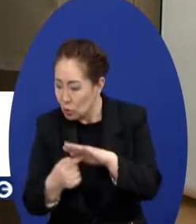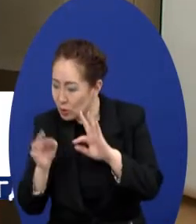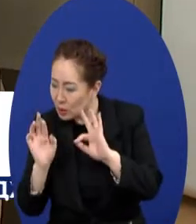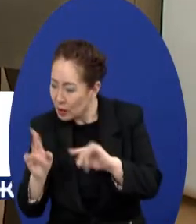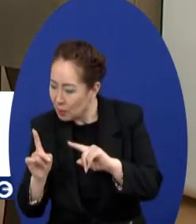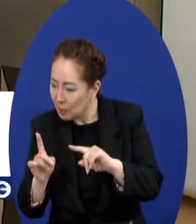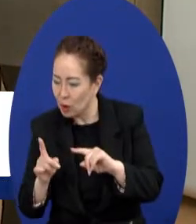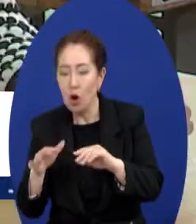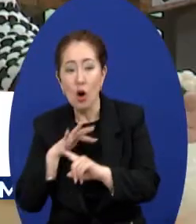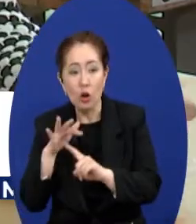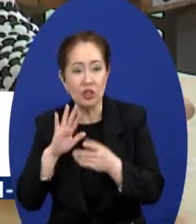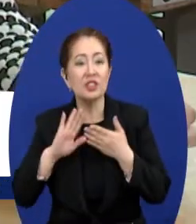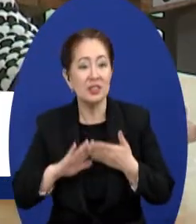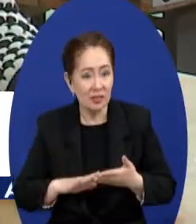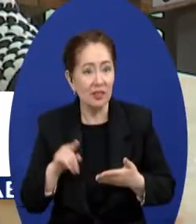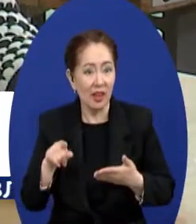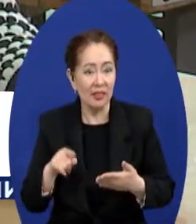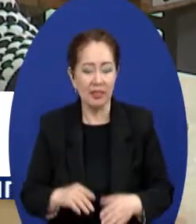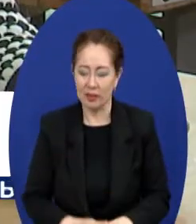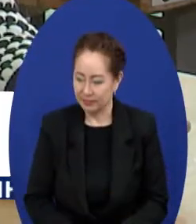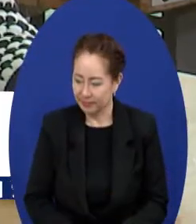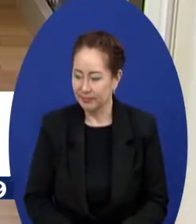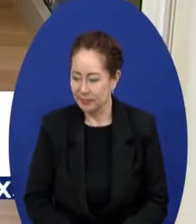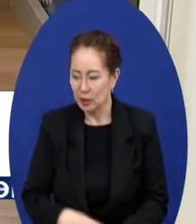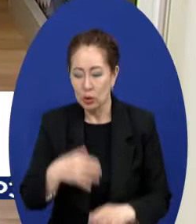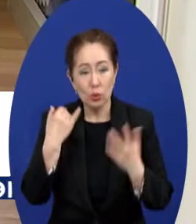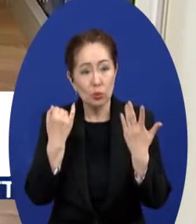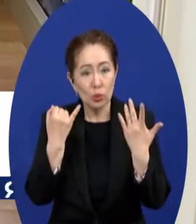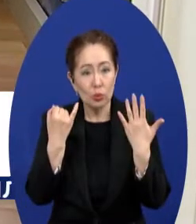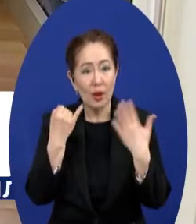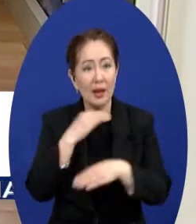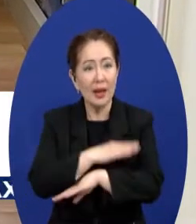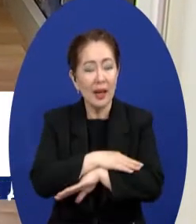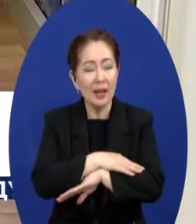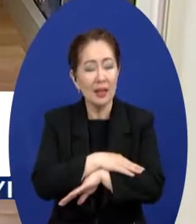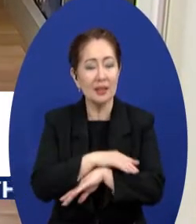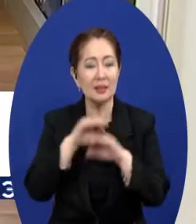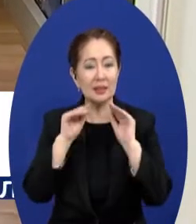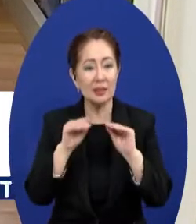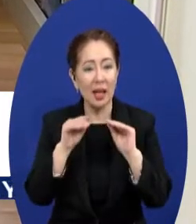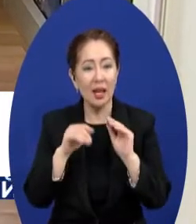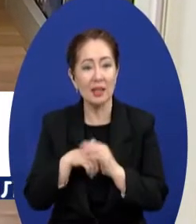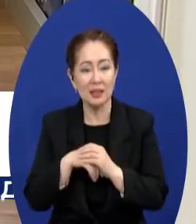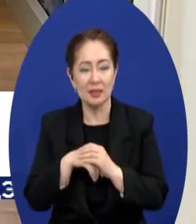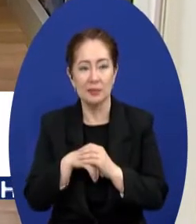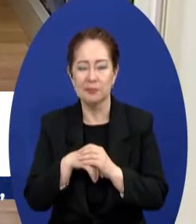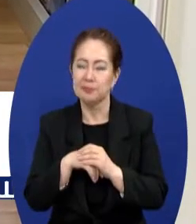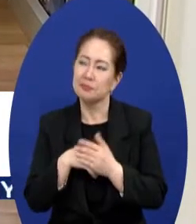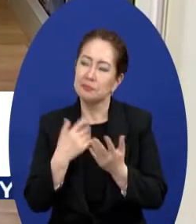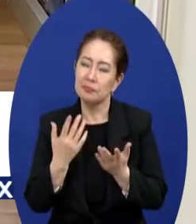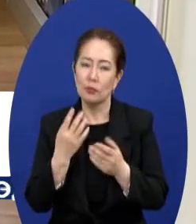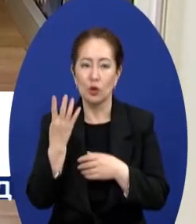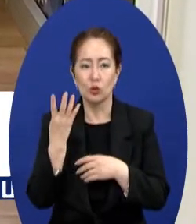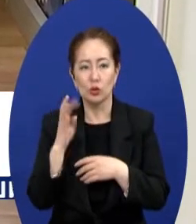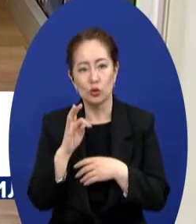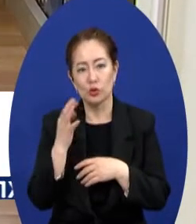суурлаг орчинг таньдаг а гэсэн үг. 6 дугаар ангийн хувьд бол одоо нэг за нэг